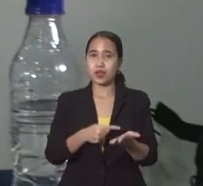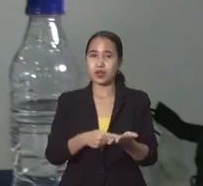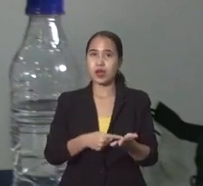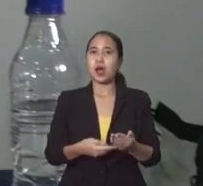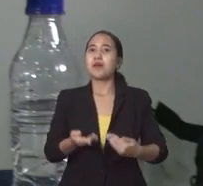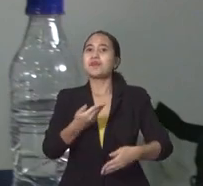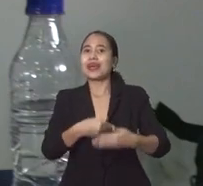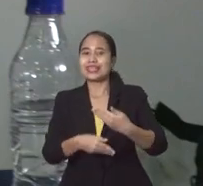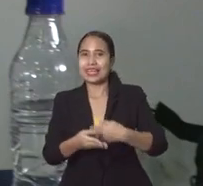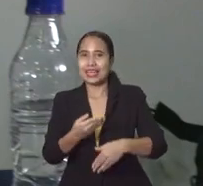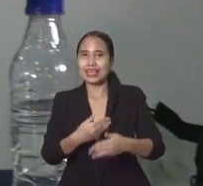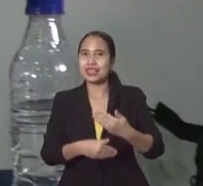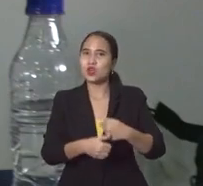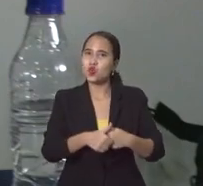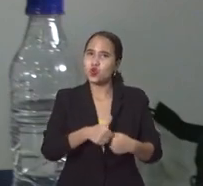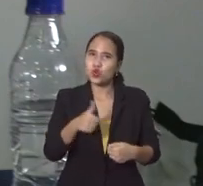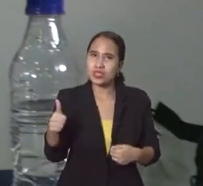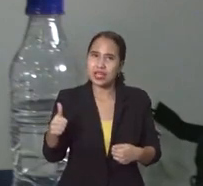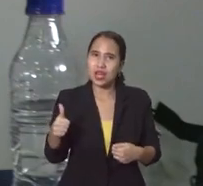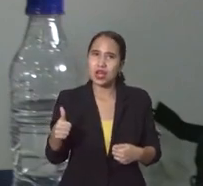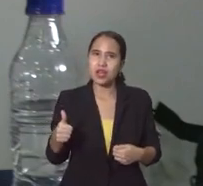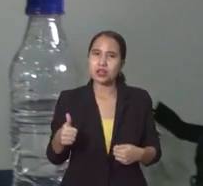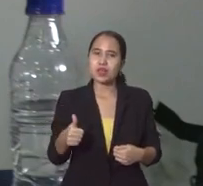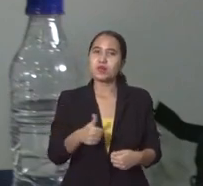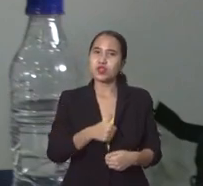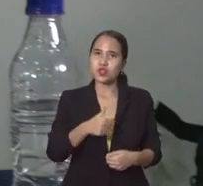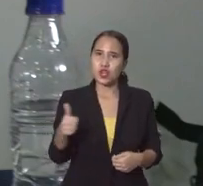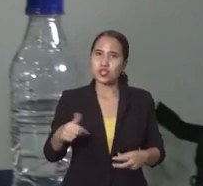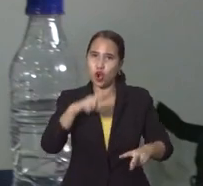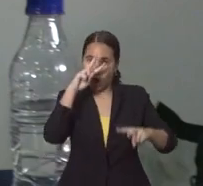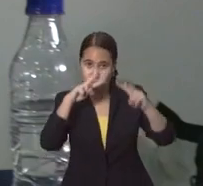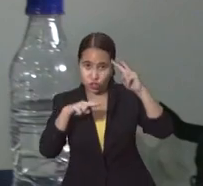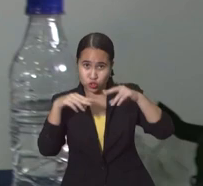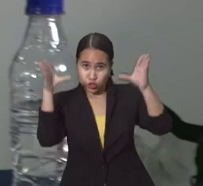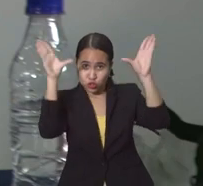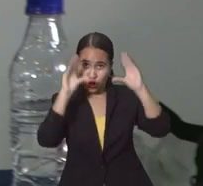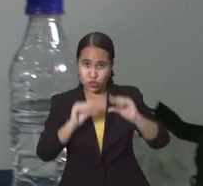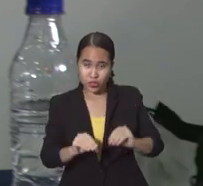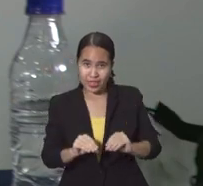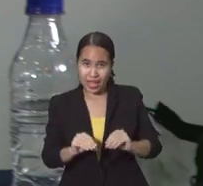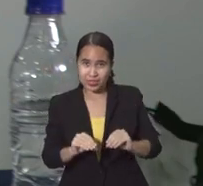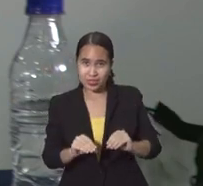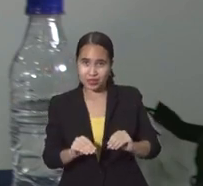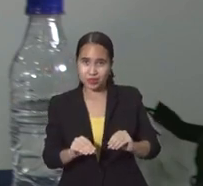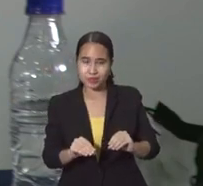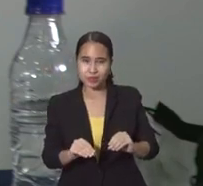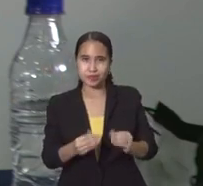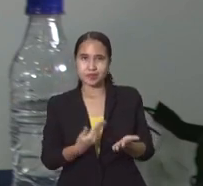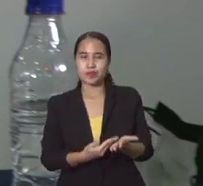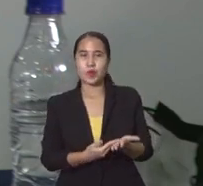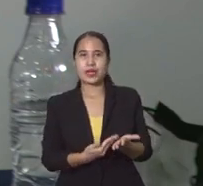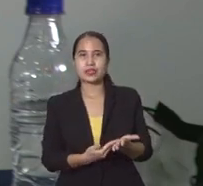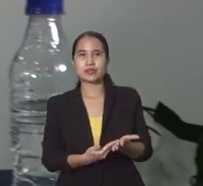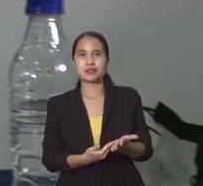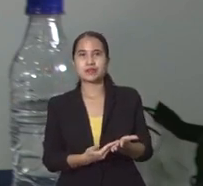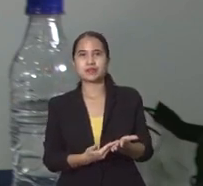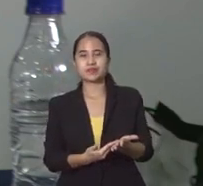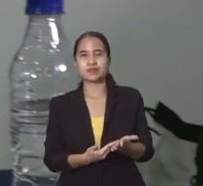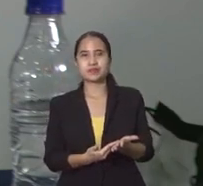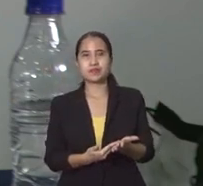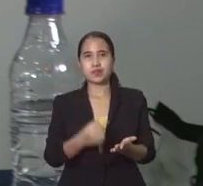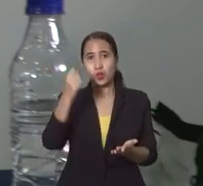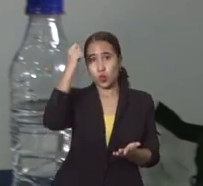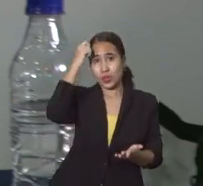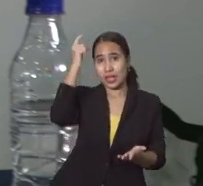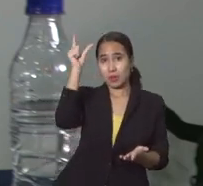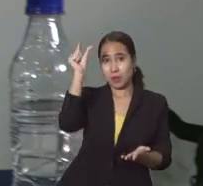die ook op de juiste manier onderzoeksresultaten tonen. Als je kijkt naar wat zogenaamde wetenschappers de